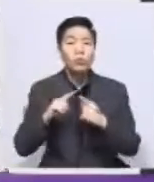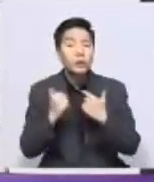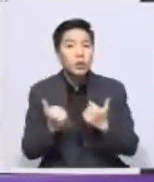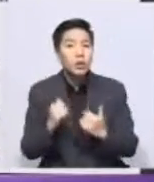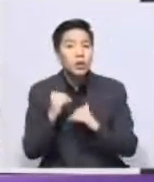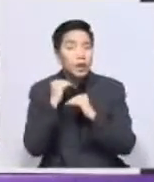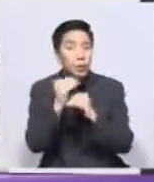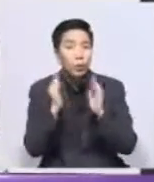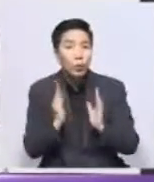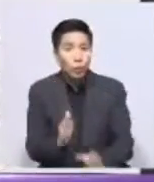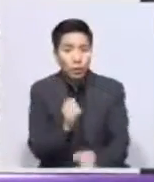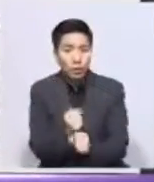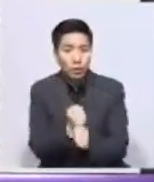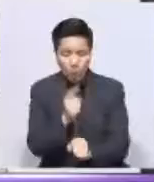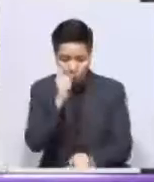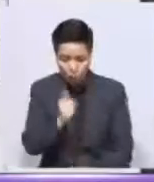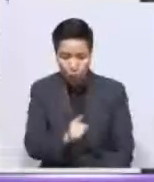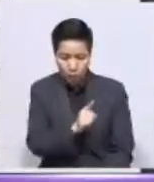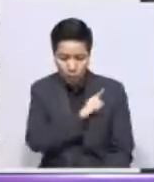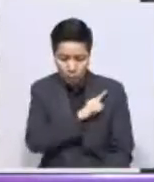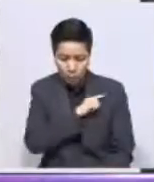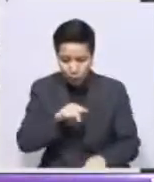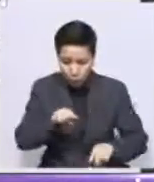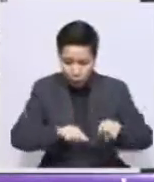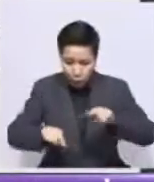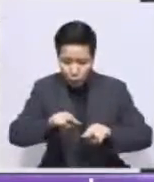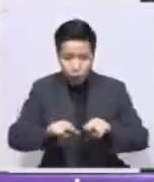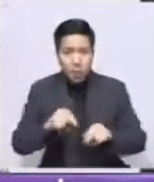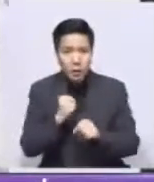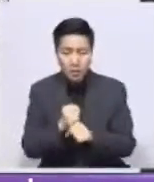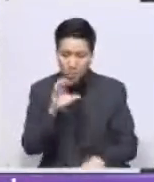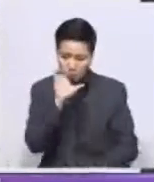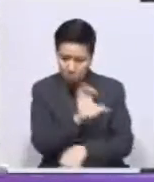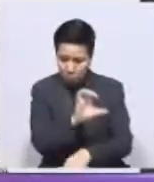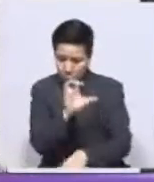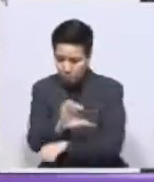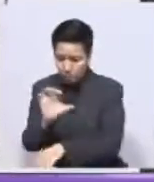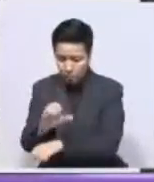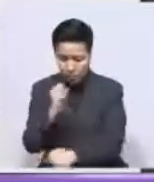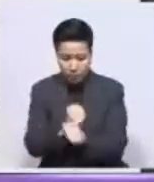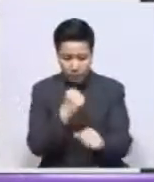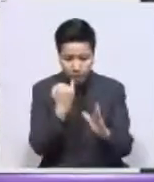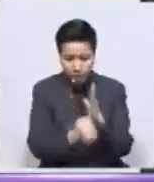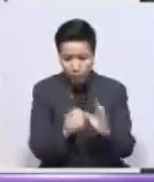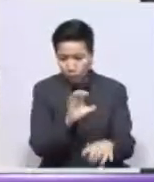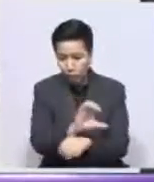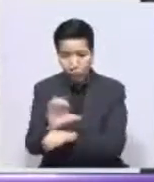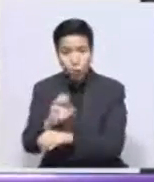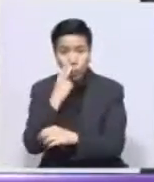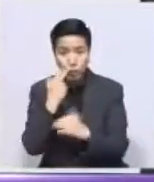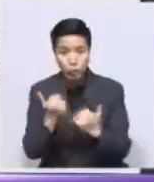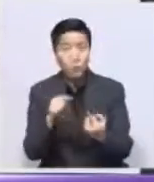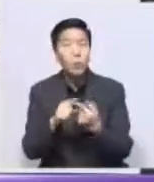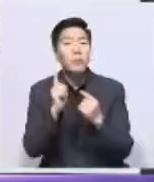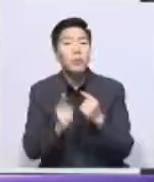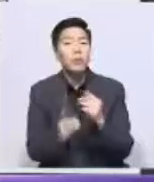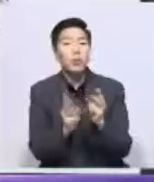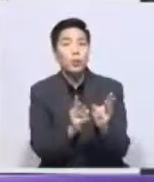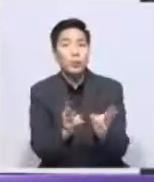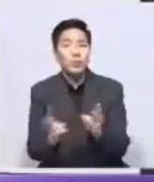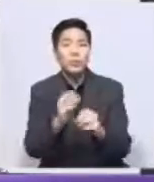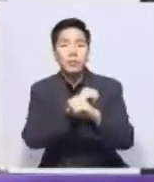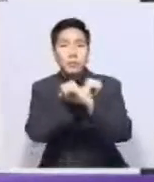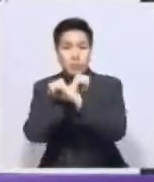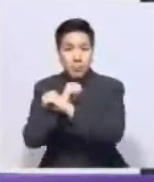งกำหนดให้เจ้าหน้าที่ต้องเป็นผู้รับผิดชอบด้วยเพื่อให้มีการเข้มงวดต่อการกระทำผิดมากขึ้นซึ่งจะเป็นกลไกในการป้